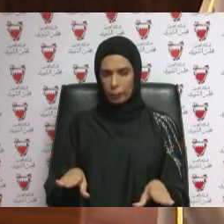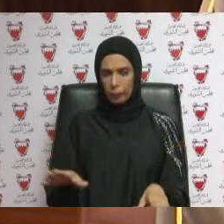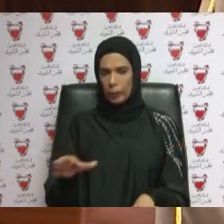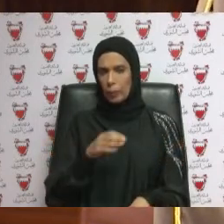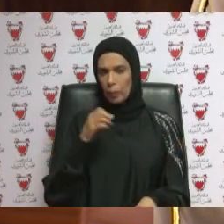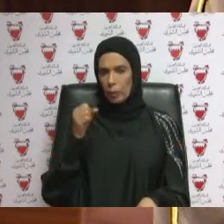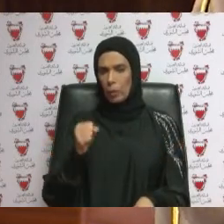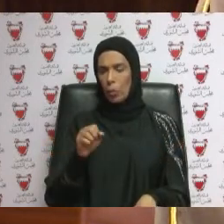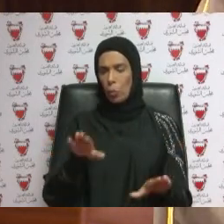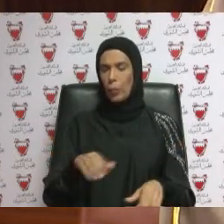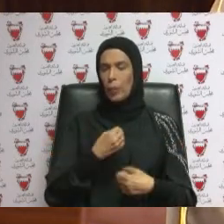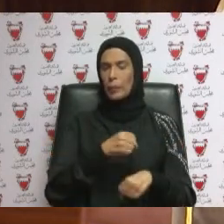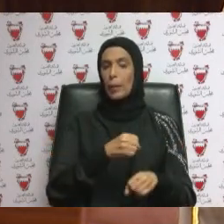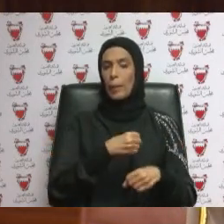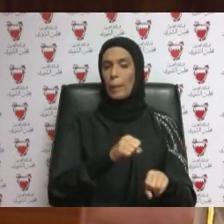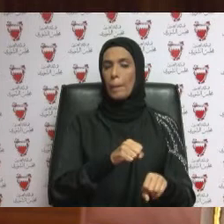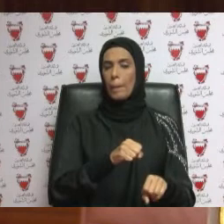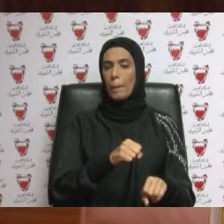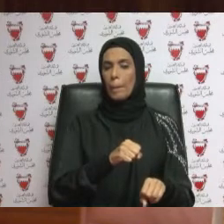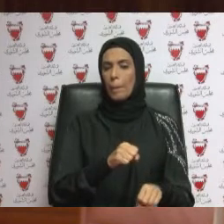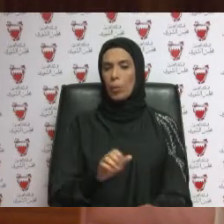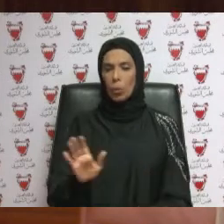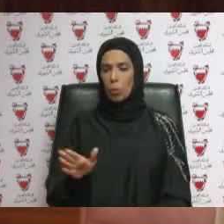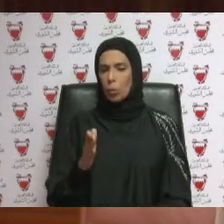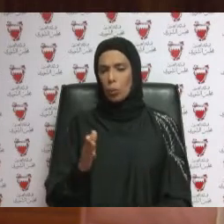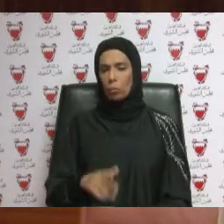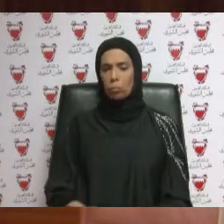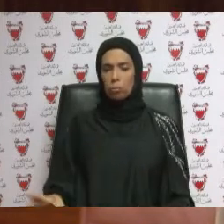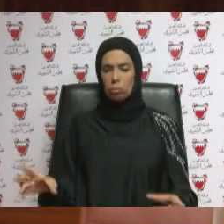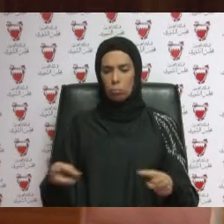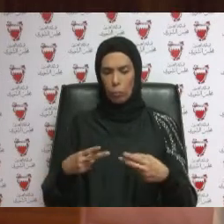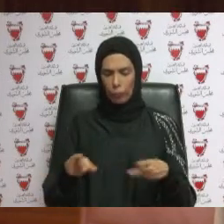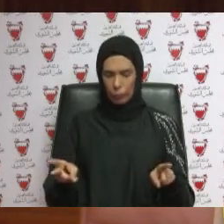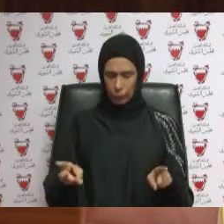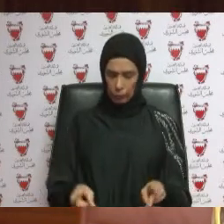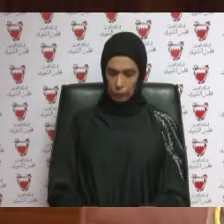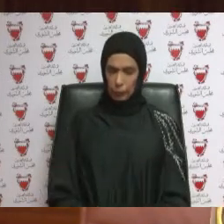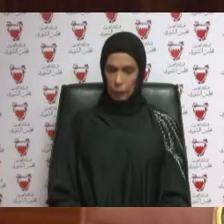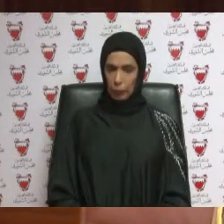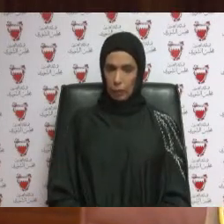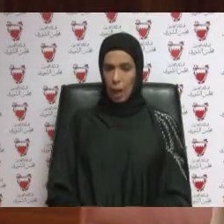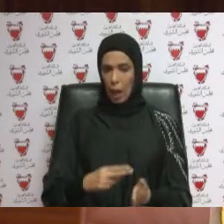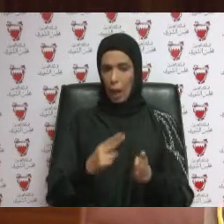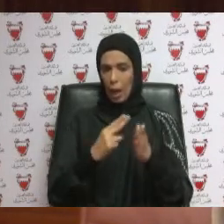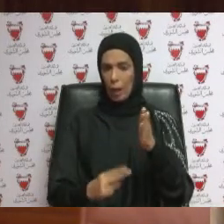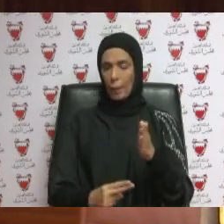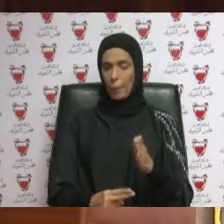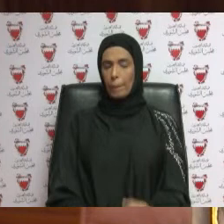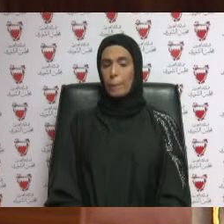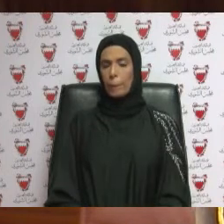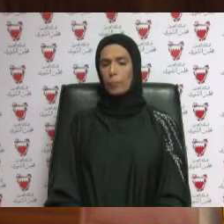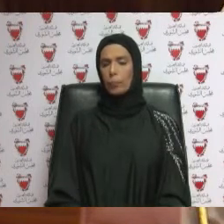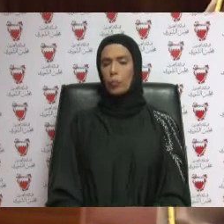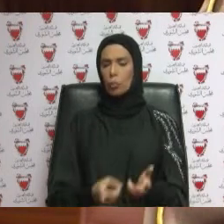العامة، تحديد العقد من الأجار والموافقة عليه. فلما تضيف كل هالشروط